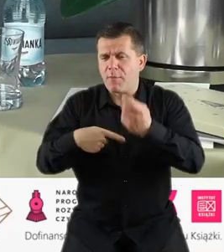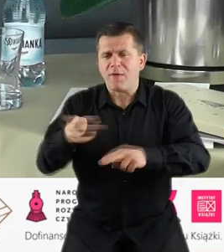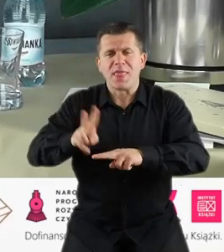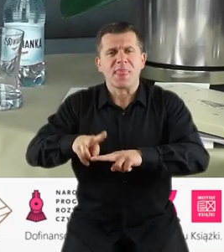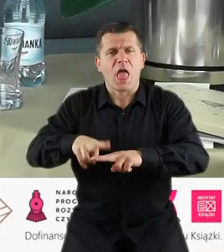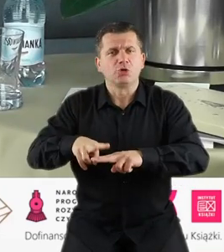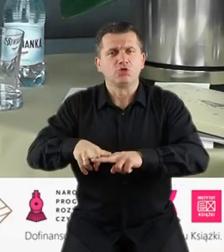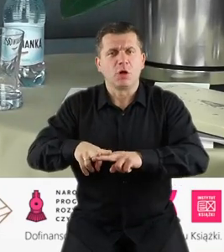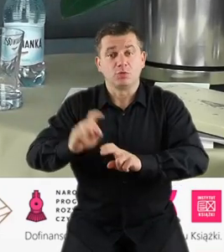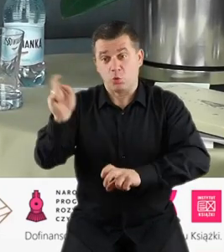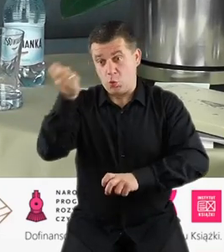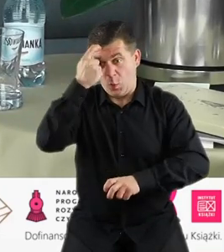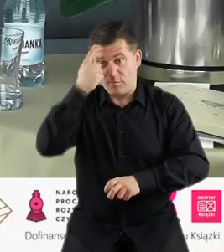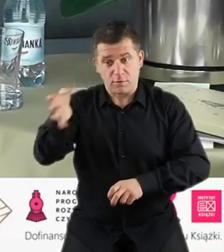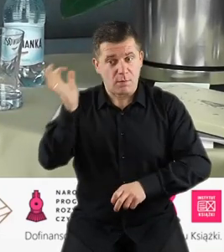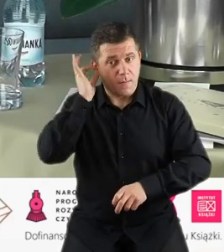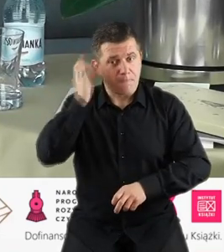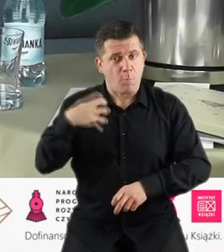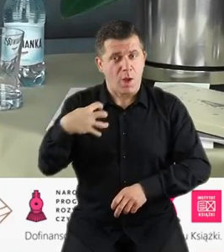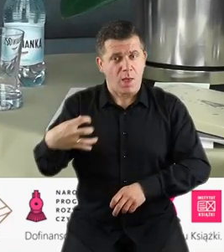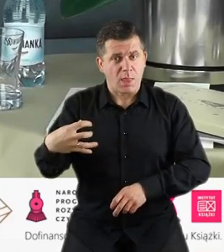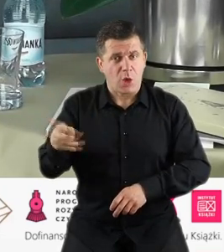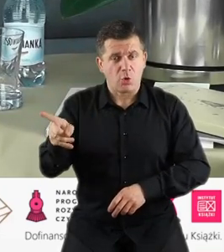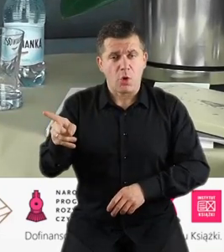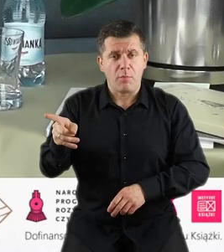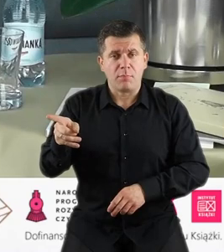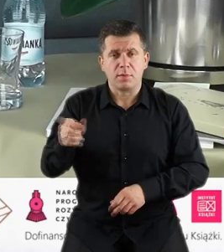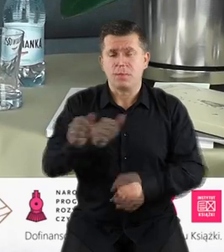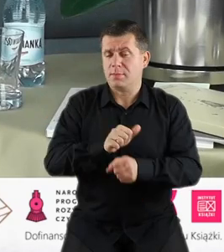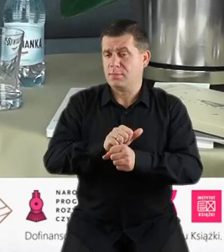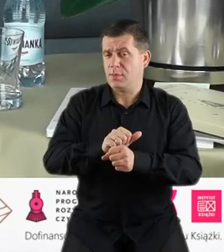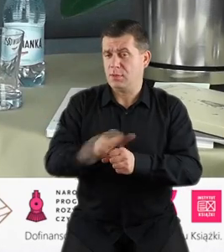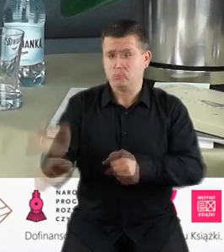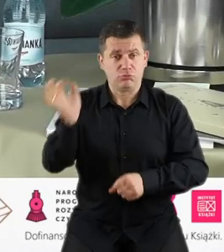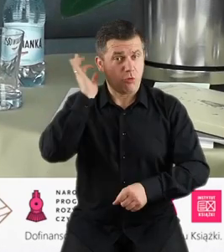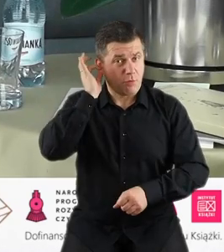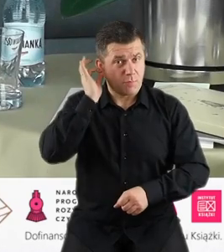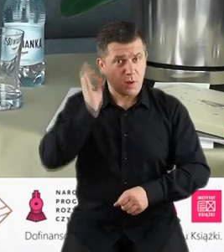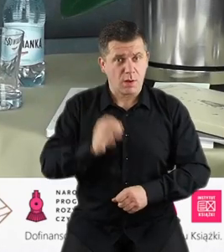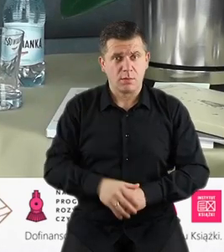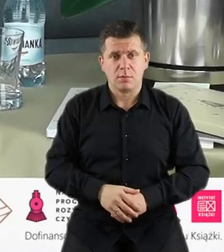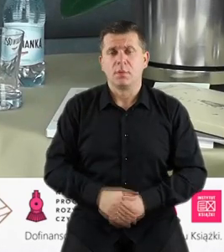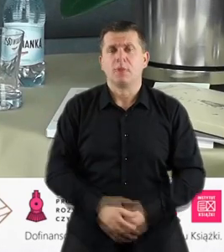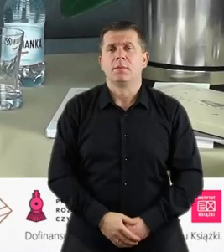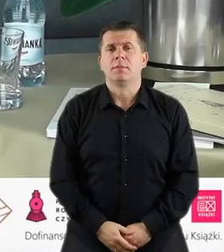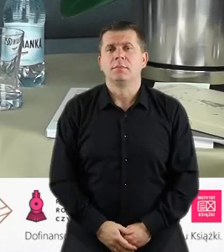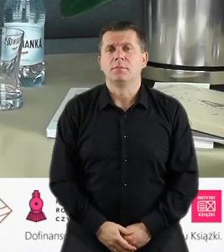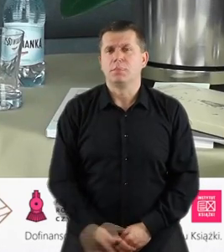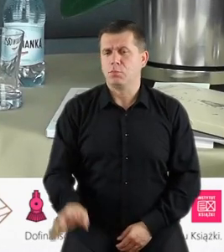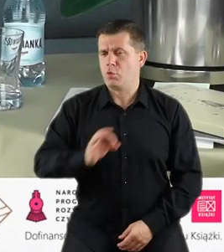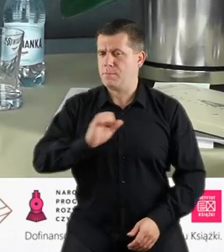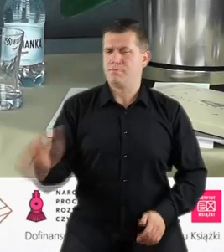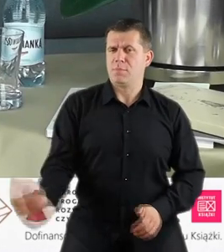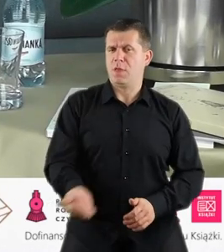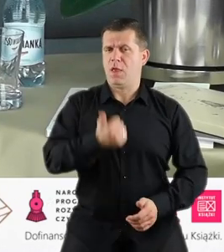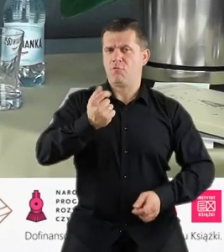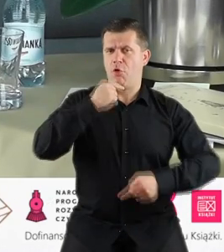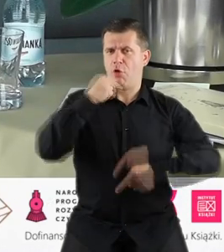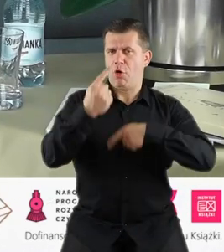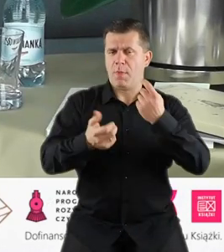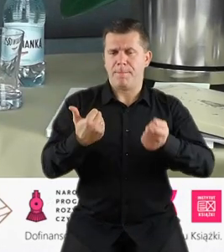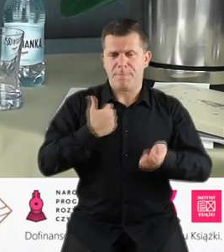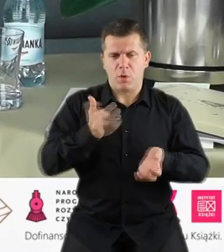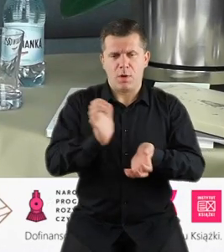Narzędzia główną bohaterką, a nie narratorką, główną bohaterką jest kobieta, aktorka. To jest moje pierwsze opowiadanie, które